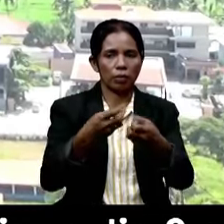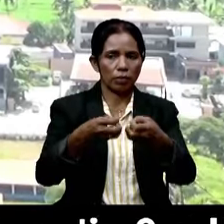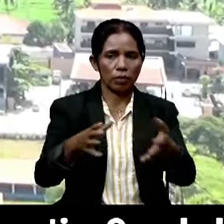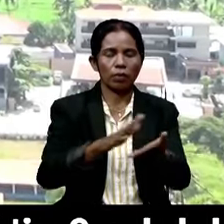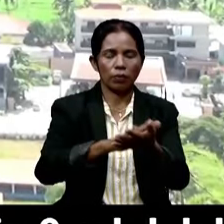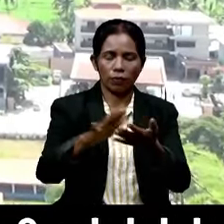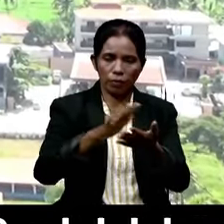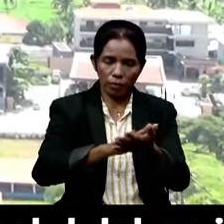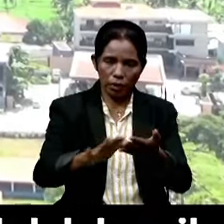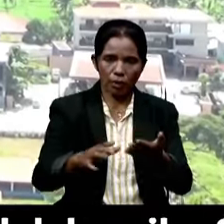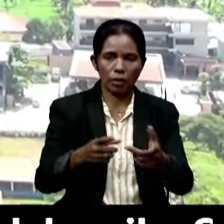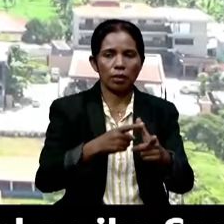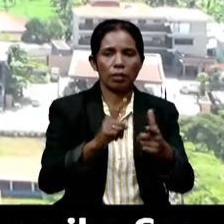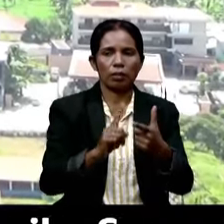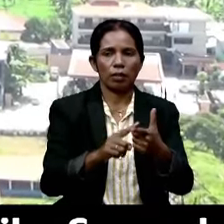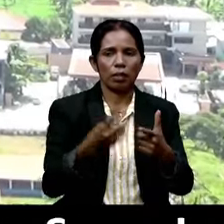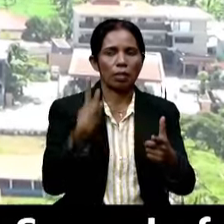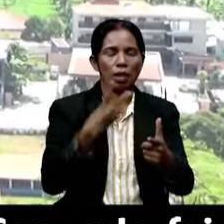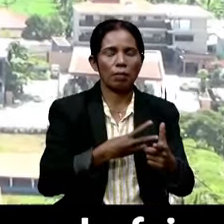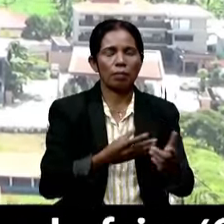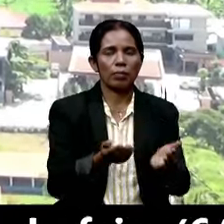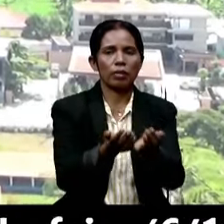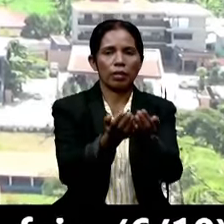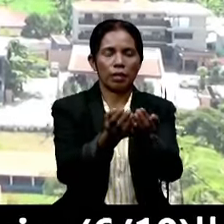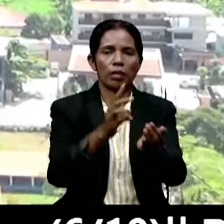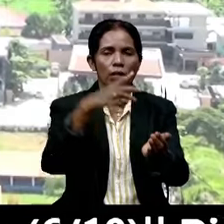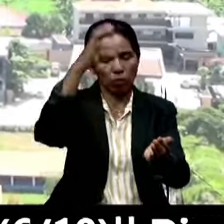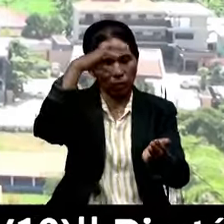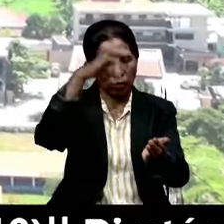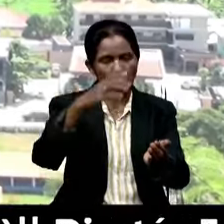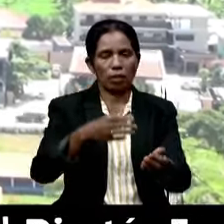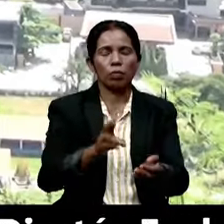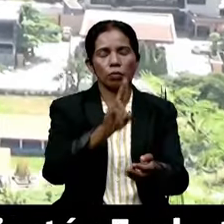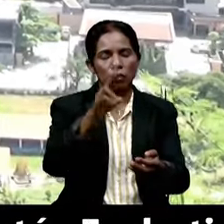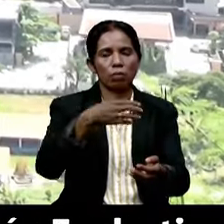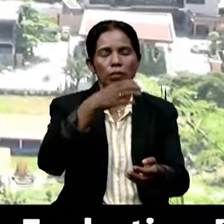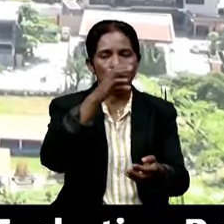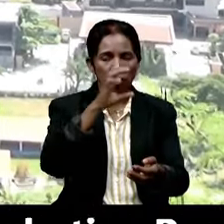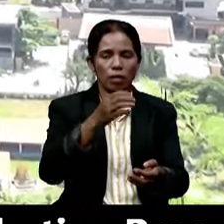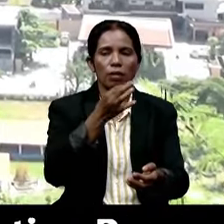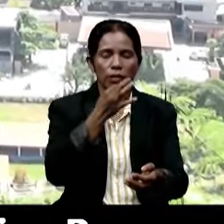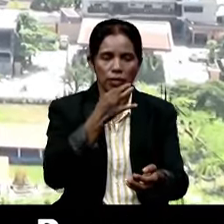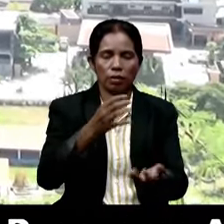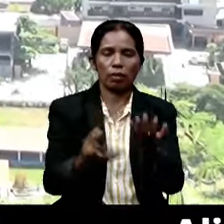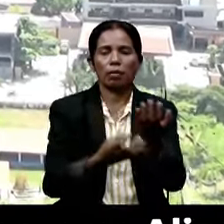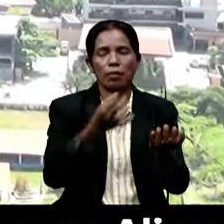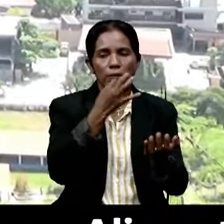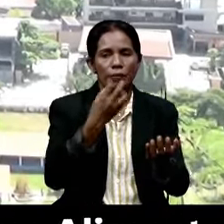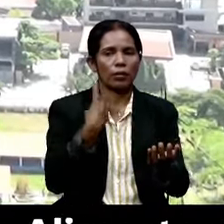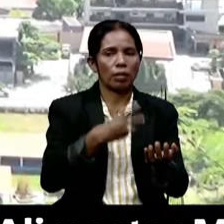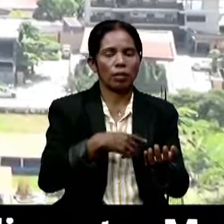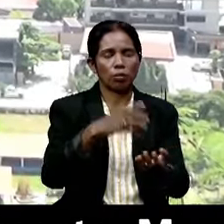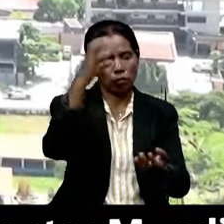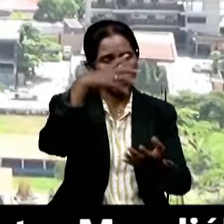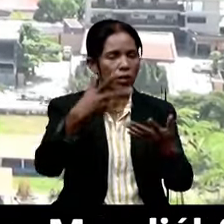fasikale, turfali ne ami si ona. Paran hodi uza hodi han hemo. Ami hane aras katebes. Bai loron tan